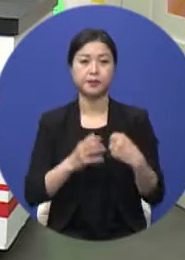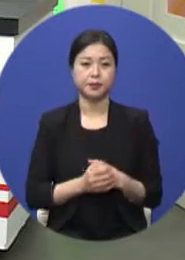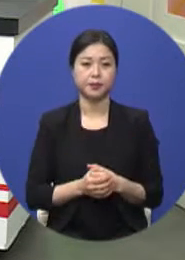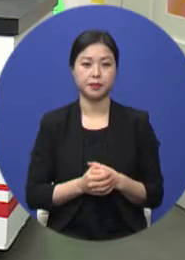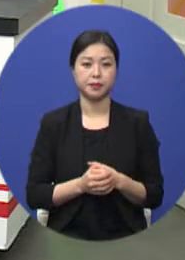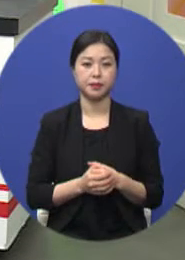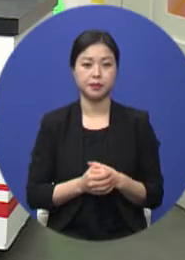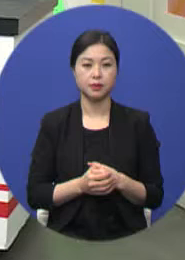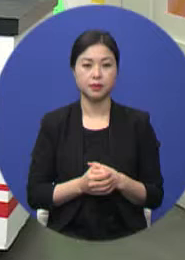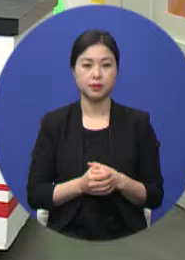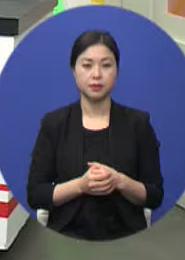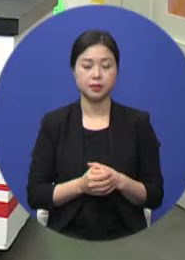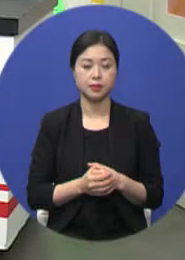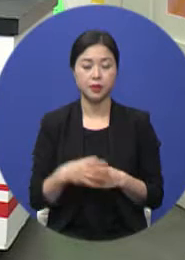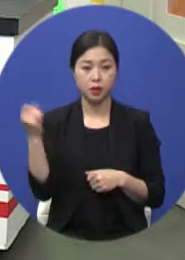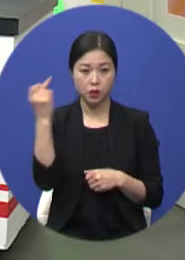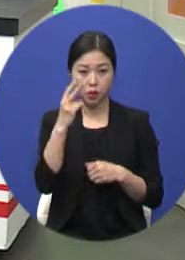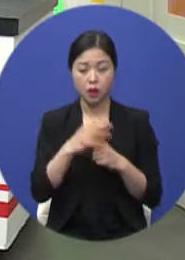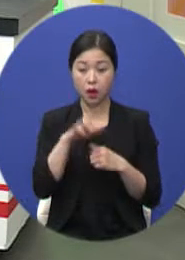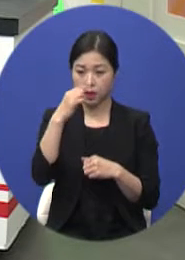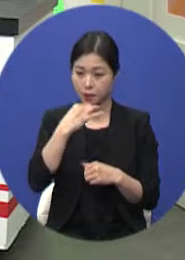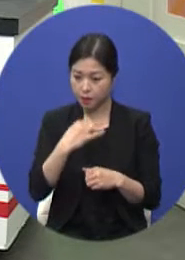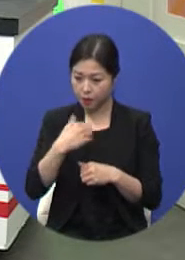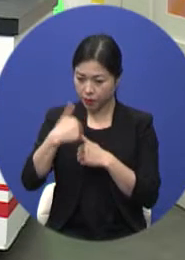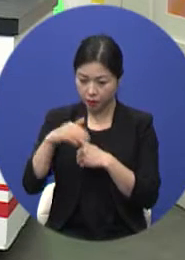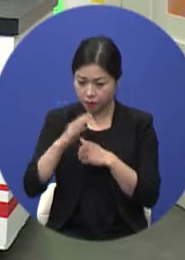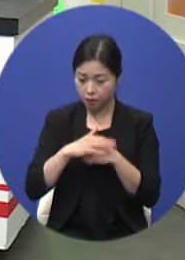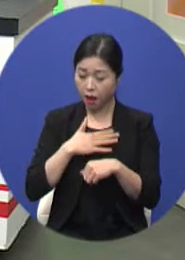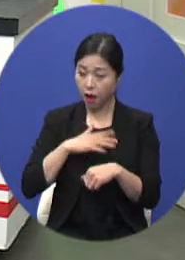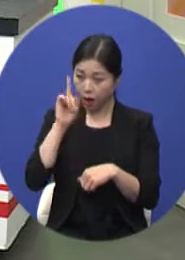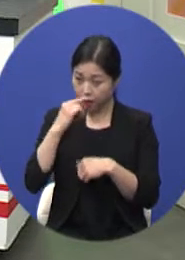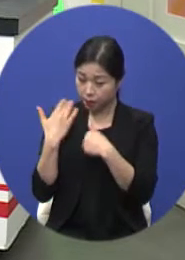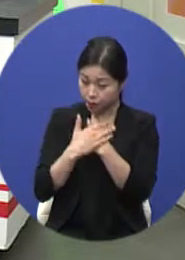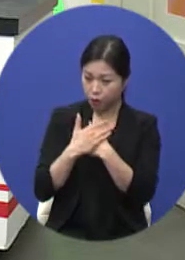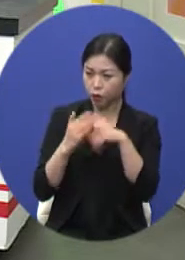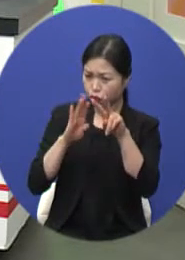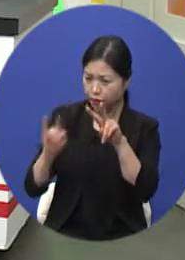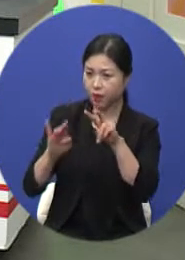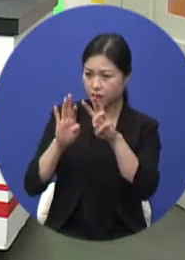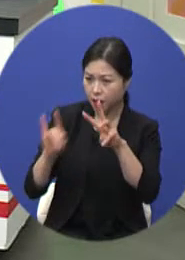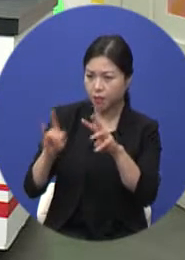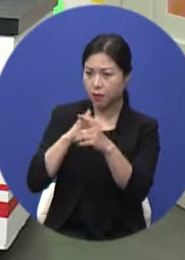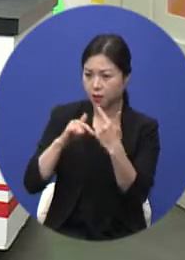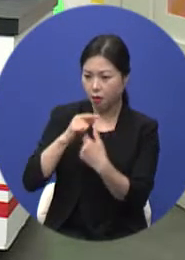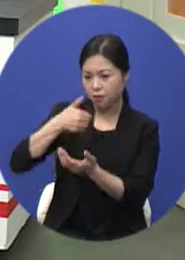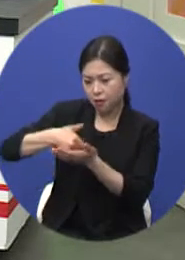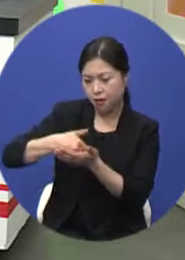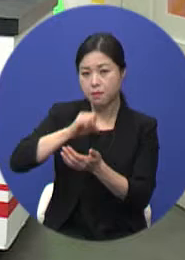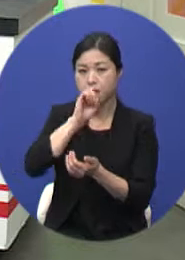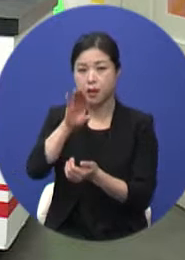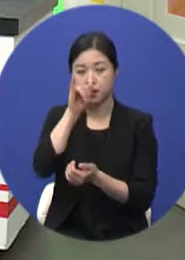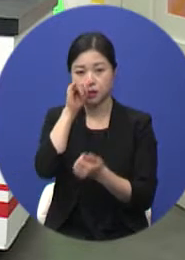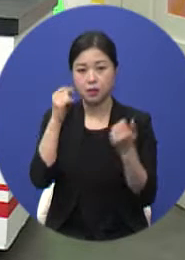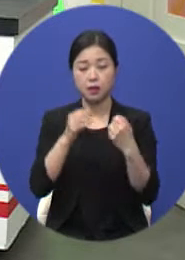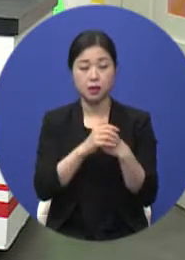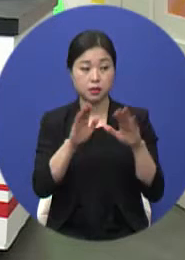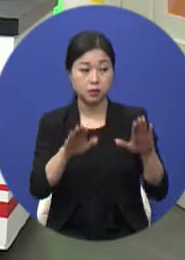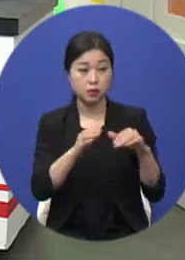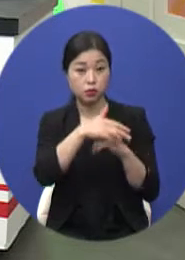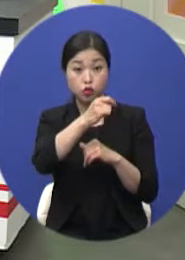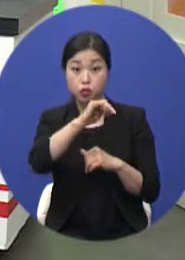그리고 이제는 하나를 그렇죠. 원하는 게 아니라 하나 해주면은 그 배를 원하고. 차라리 지금